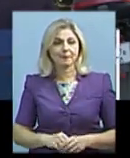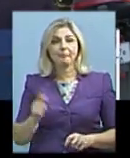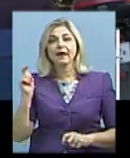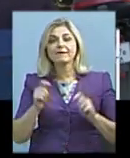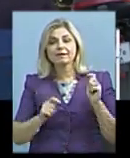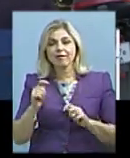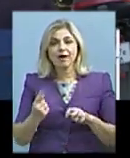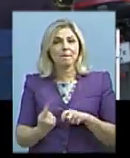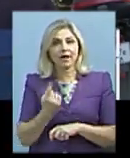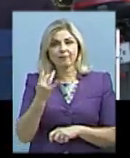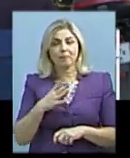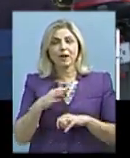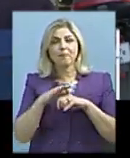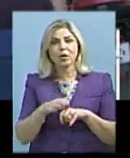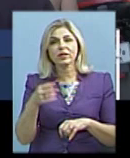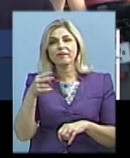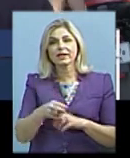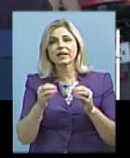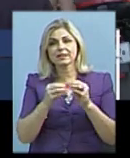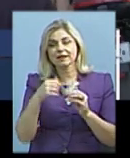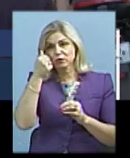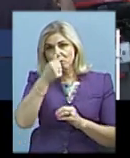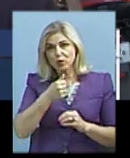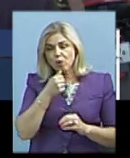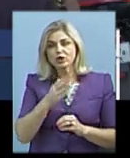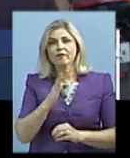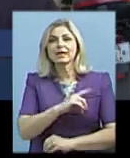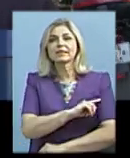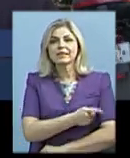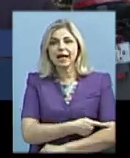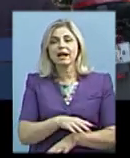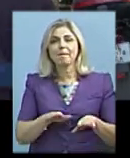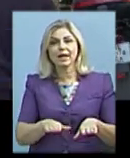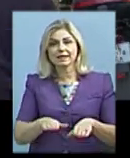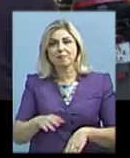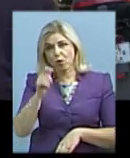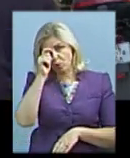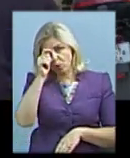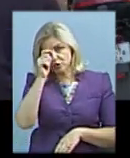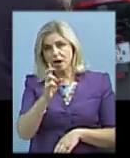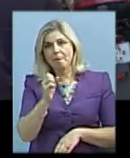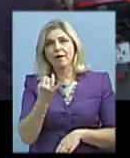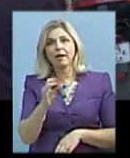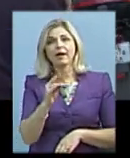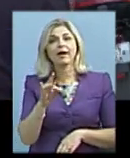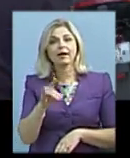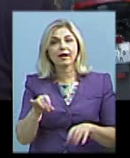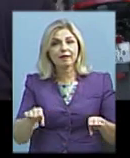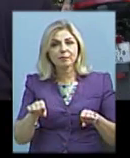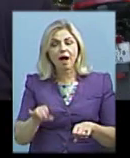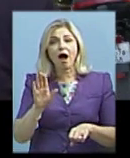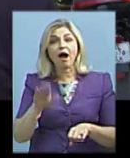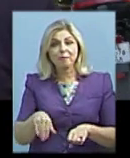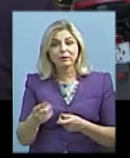Фестиваль вперше був проведений в 2010 році силами місцевих хлопців-байкерів. Потім цю ідею підхопили ми,